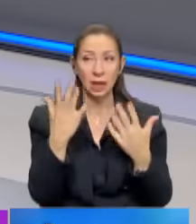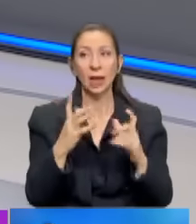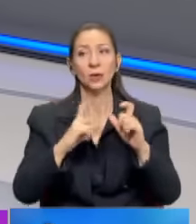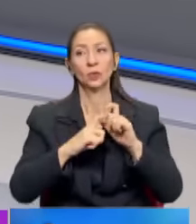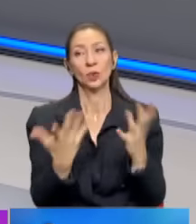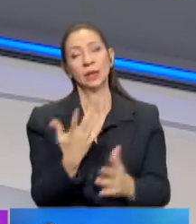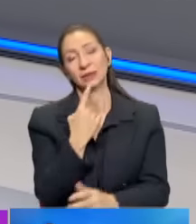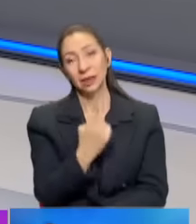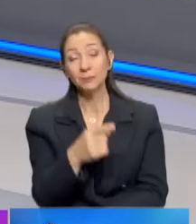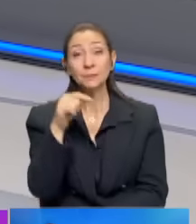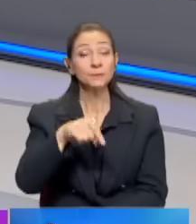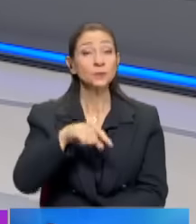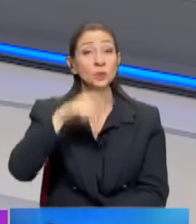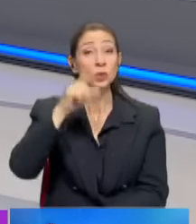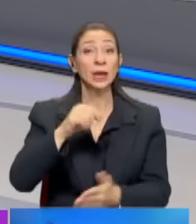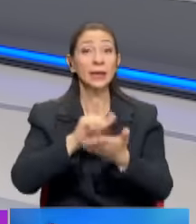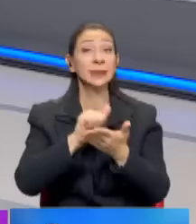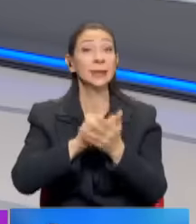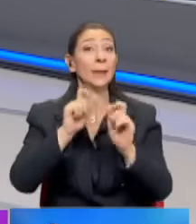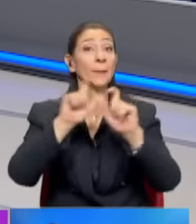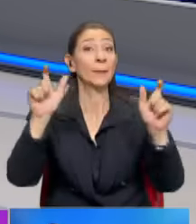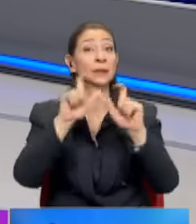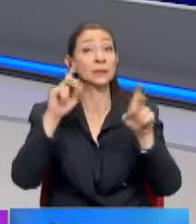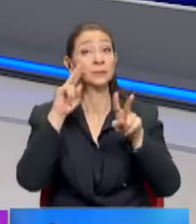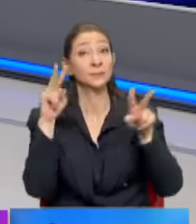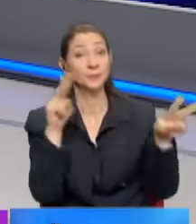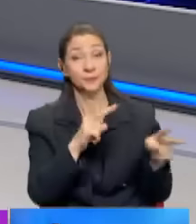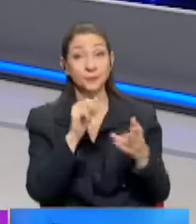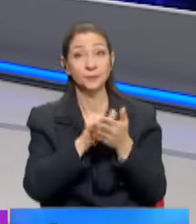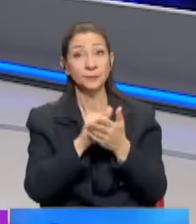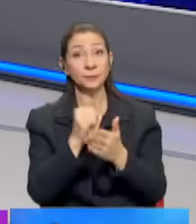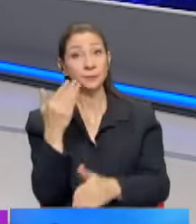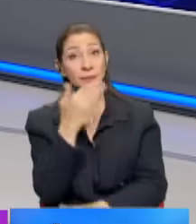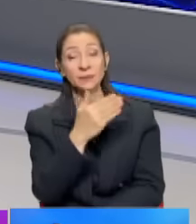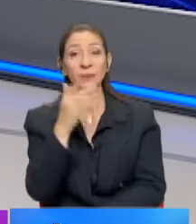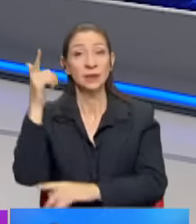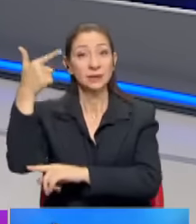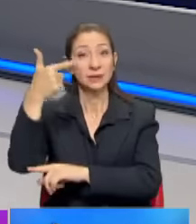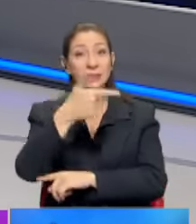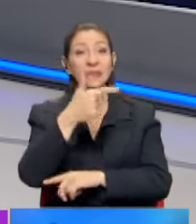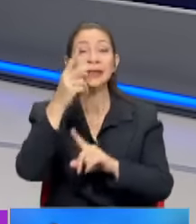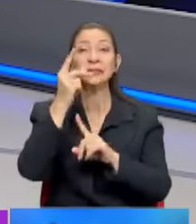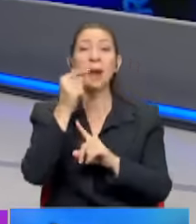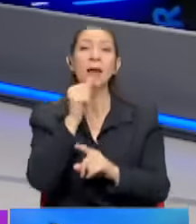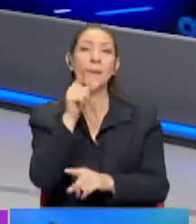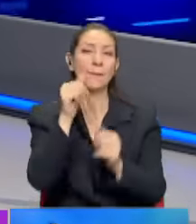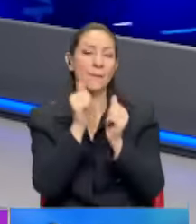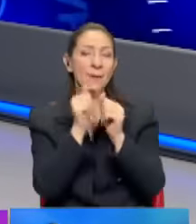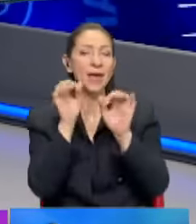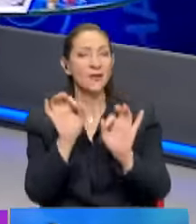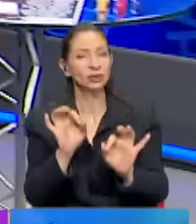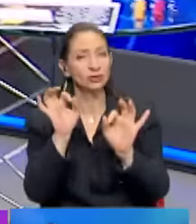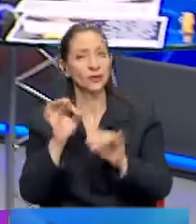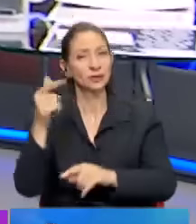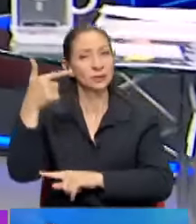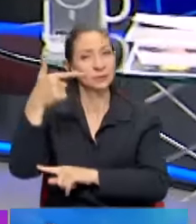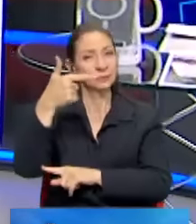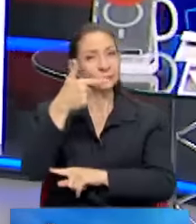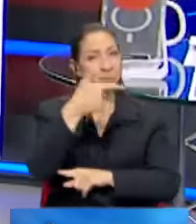Günaydın diyelim şimdi günün gazete manşetlerine bakmak üzere gazetelere doğru jimy ile birlikte İsmail abi ile birlikte Yavaş yavaş yürüyelim